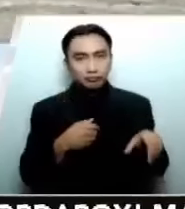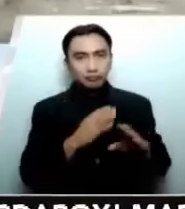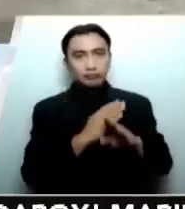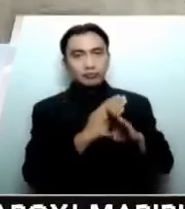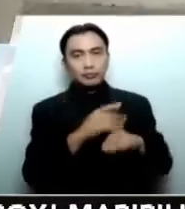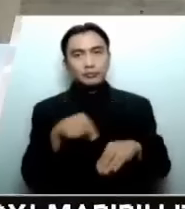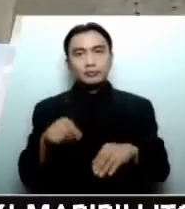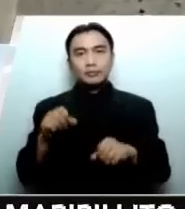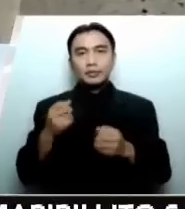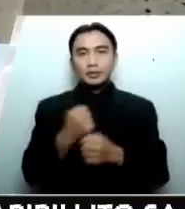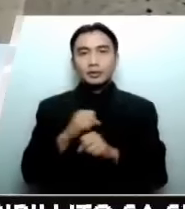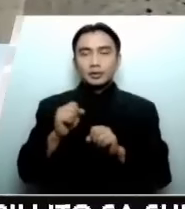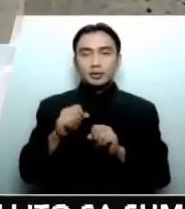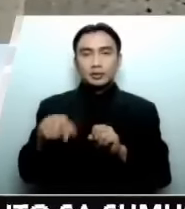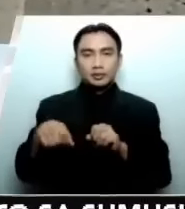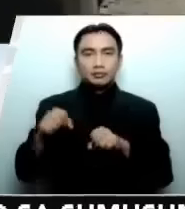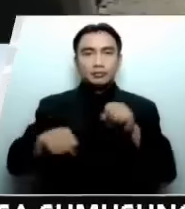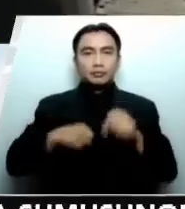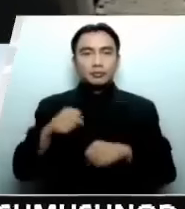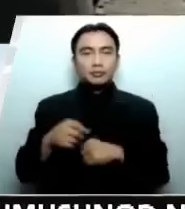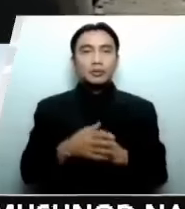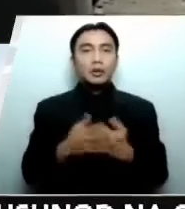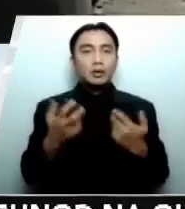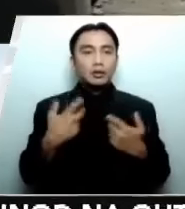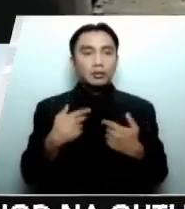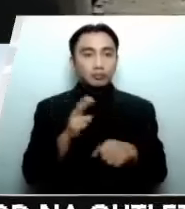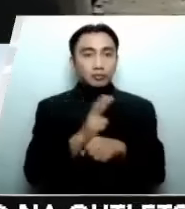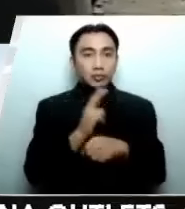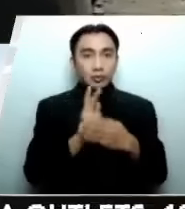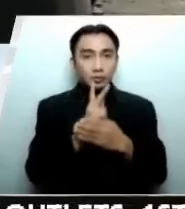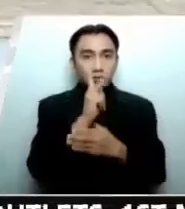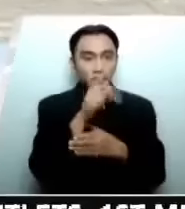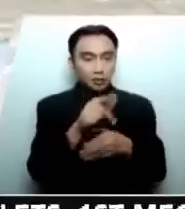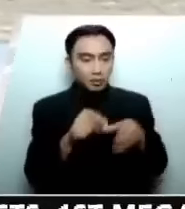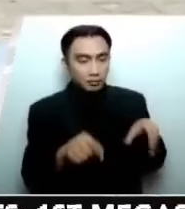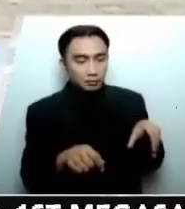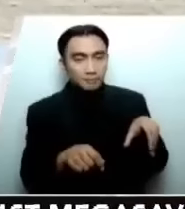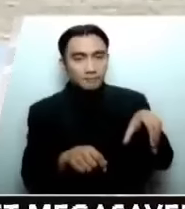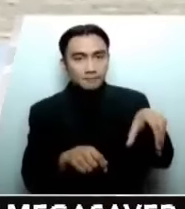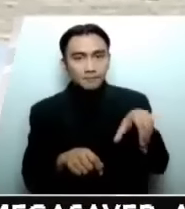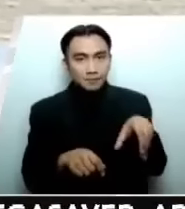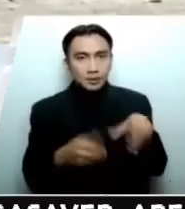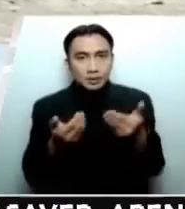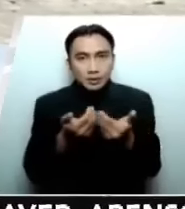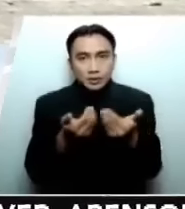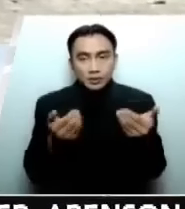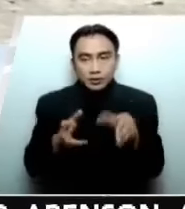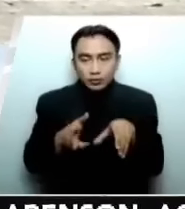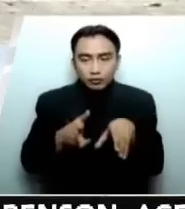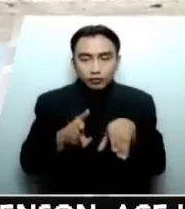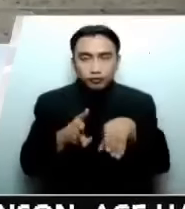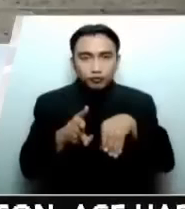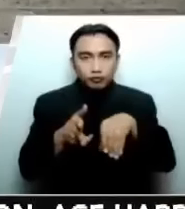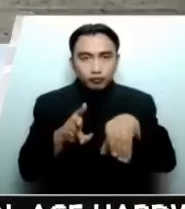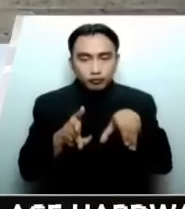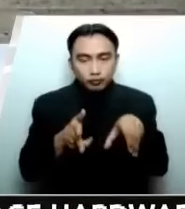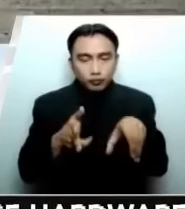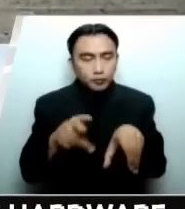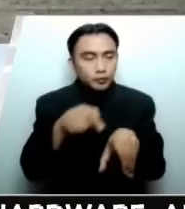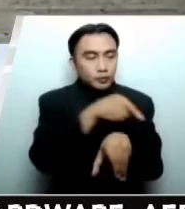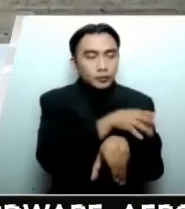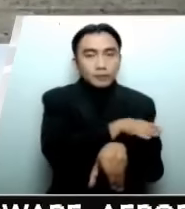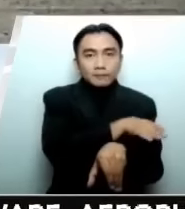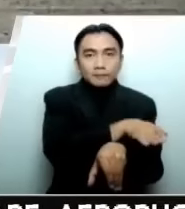konkretong plant box ang naghihiwalay sa mga siklista sa iba pang mga motorista. Ayon sa lokal na pamahalaan ng Quezon City, bukod